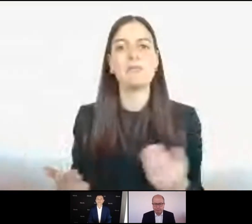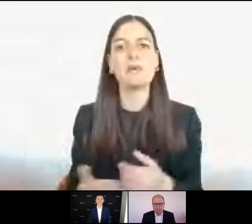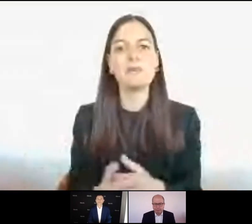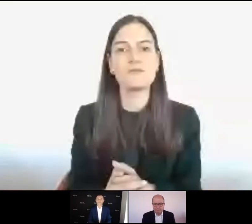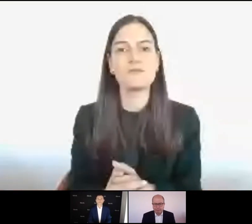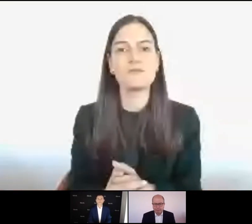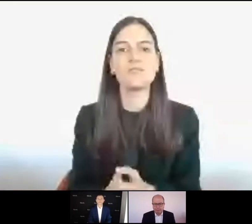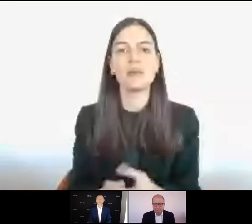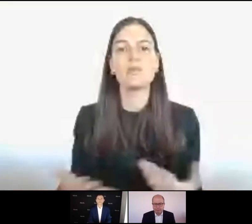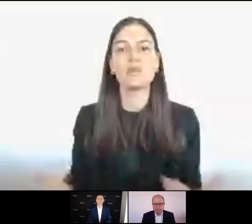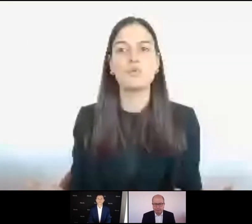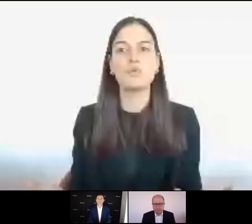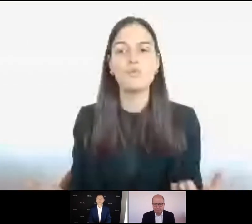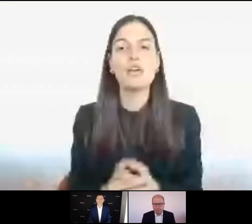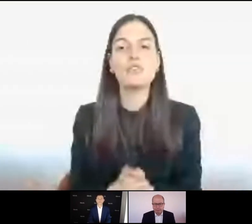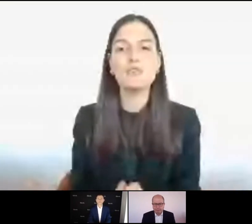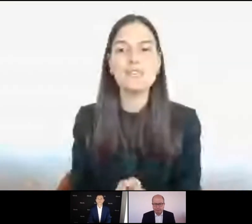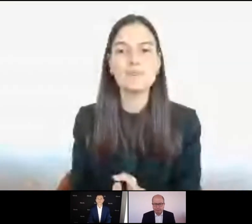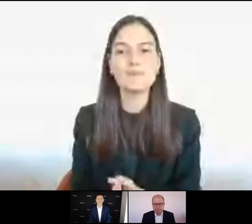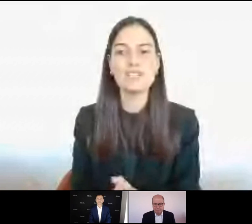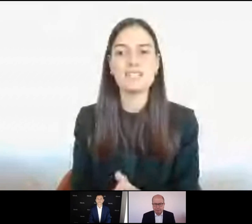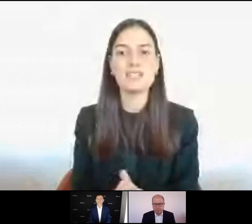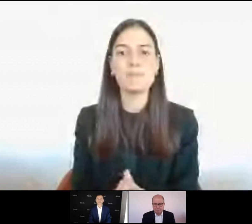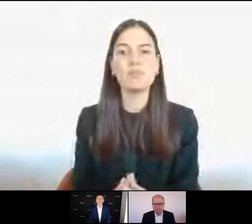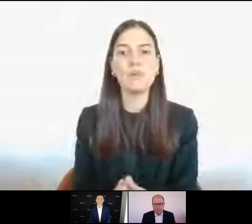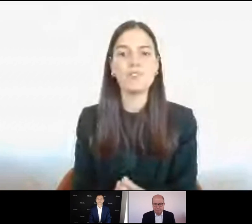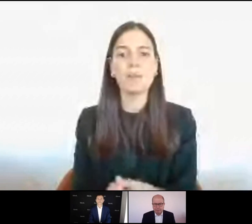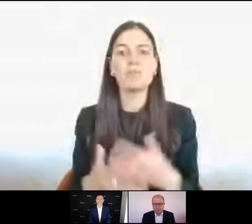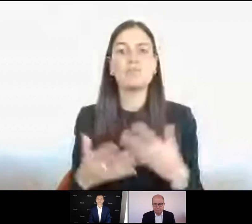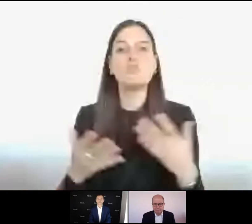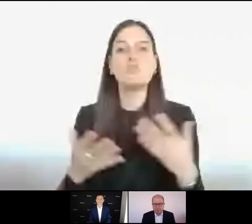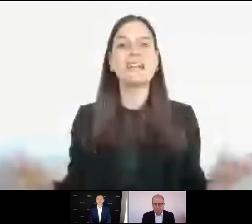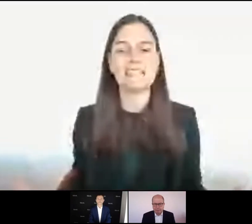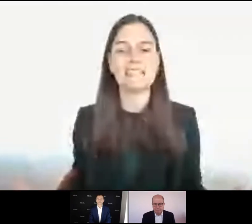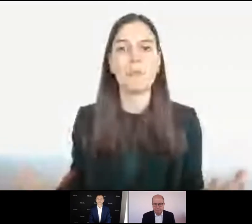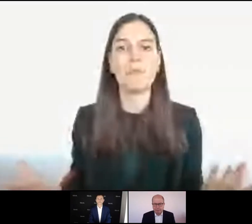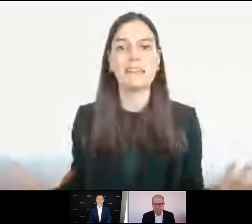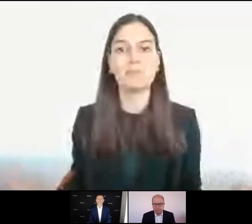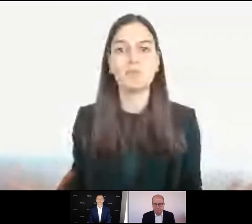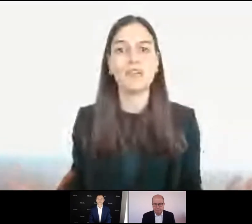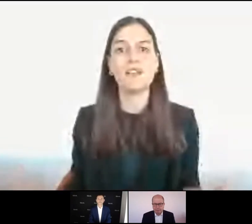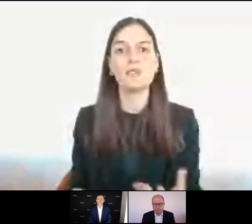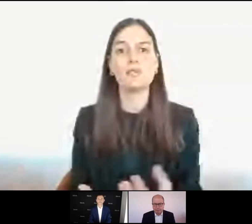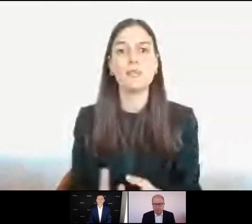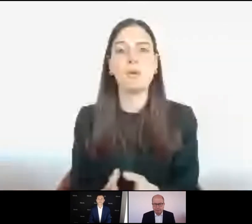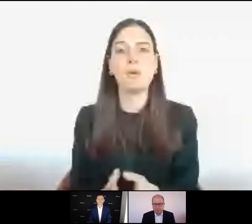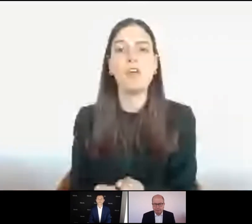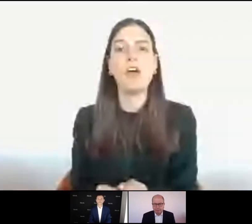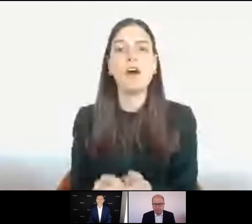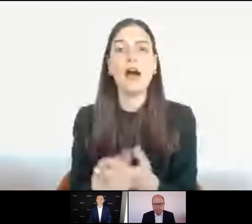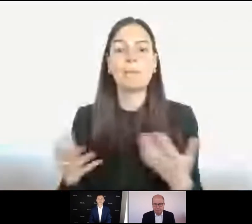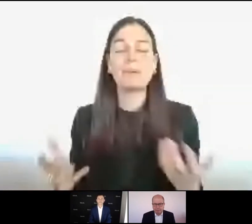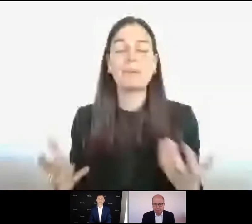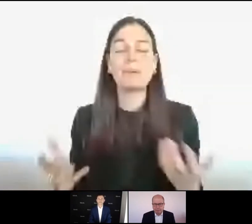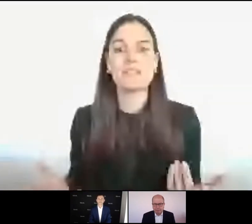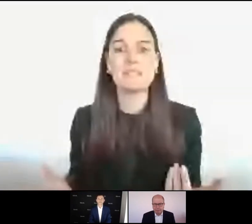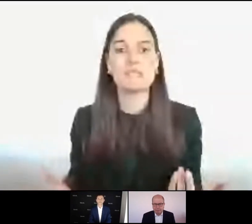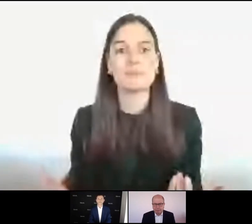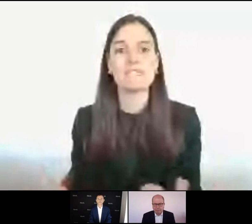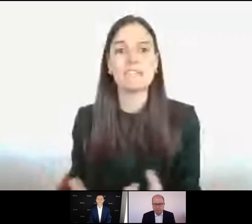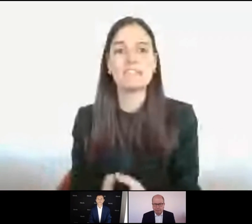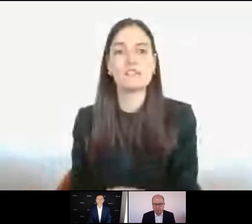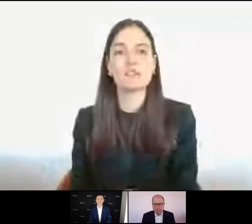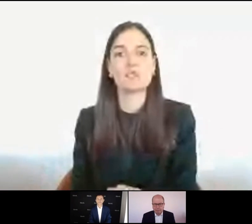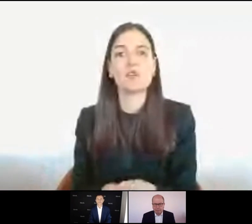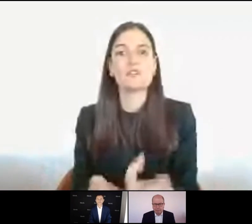déjà, c'est un premier sujet en termes de coût. Deuxième sujet, c'est plutôt en termes d'organisation patrimoniale, notamment après